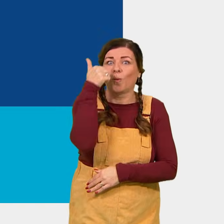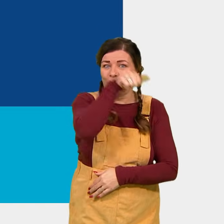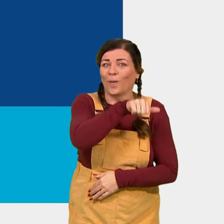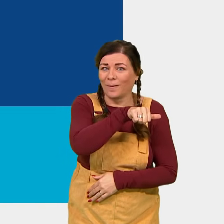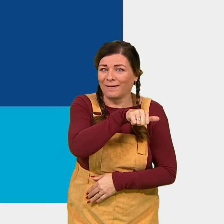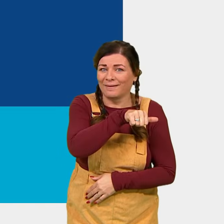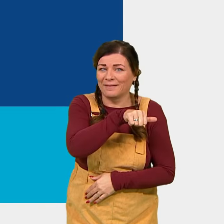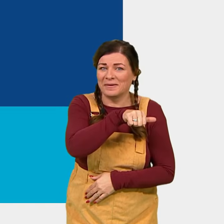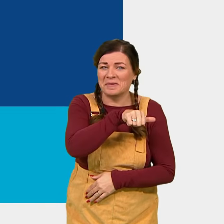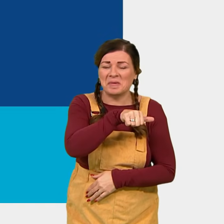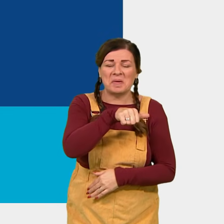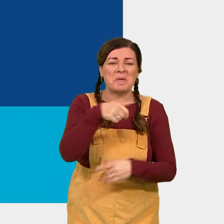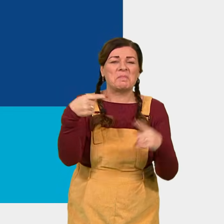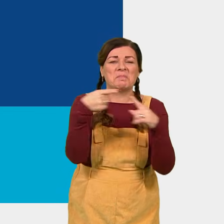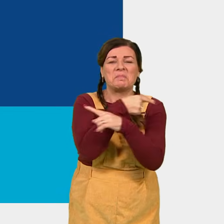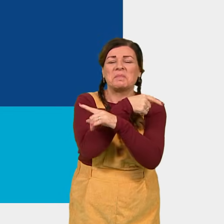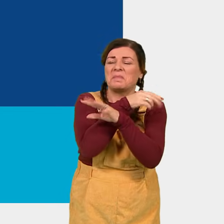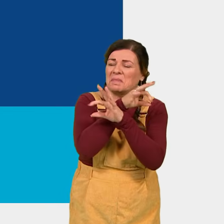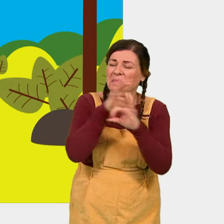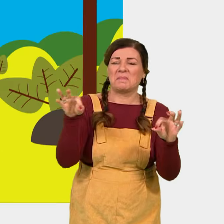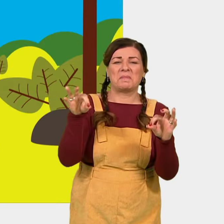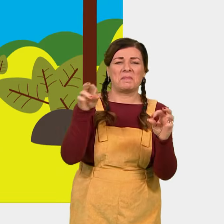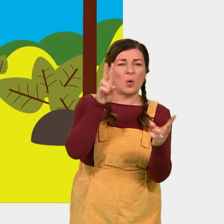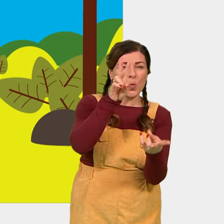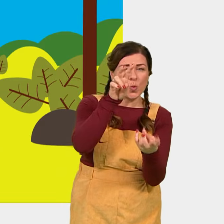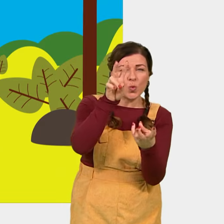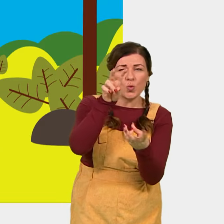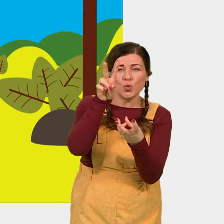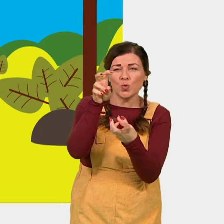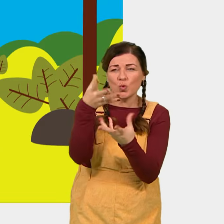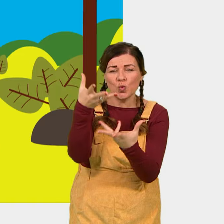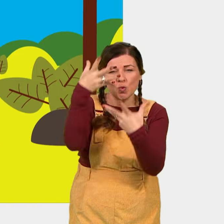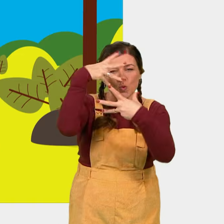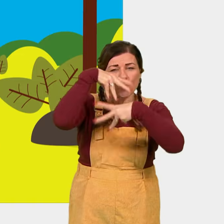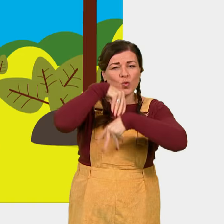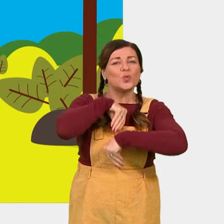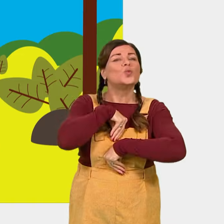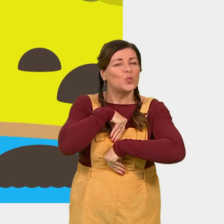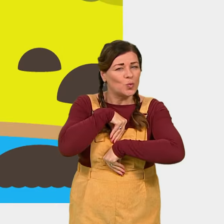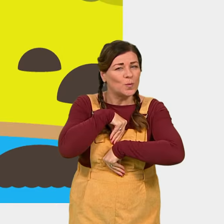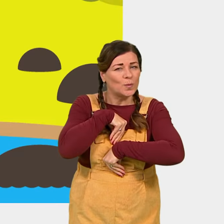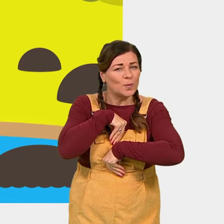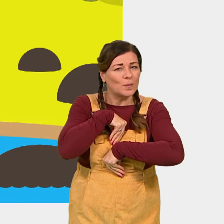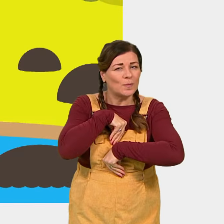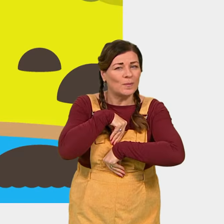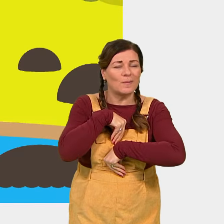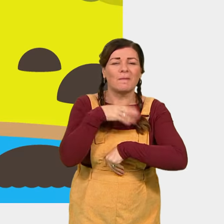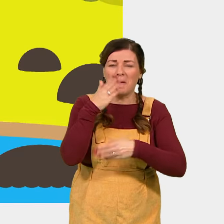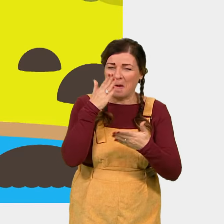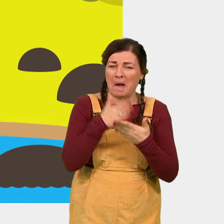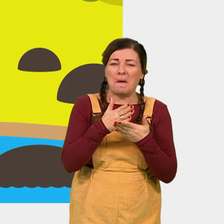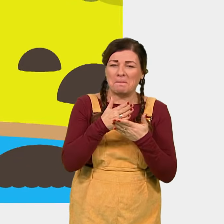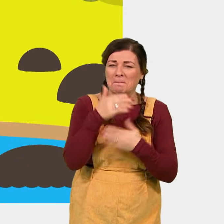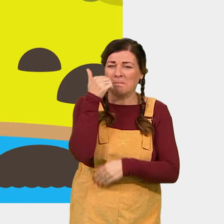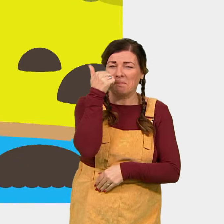iawn. Doedd e'n methu dim. Roedd e'n gwylio pawb a phopeth, ac roedd e'n grwben